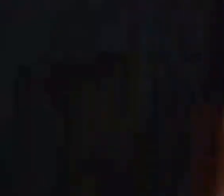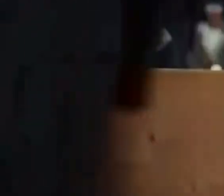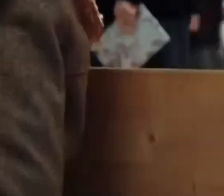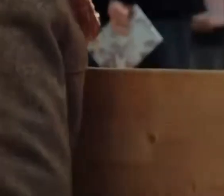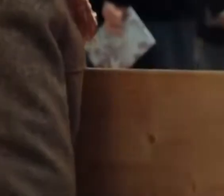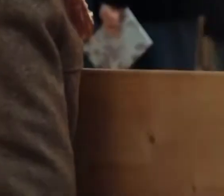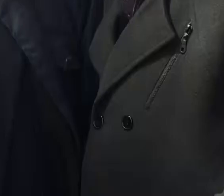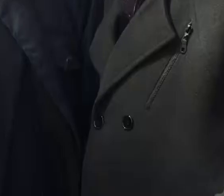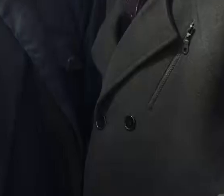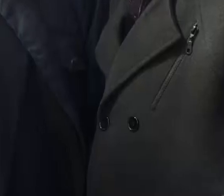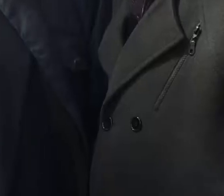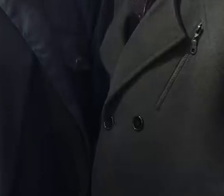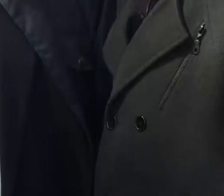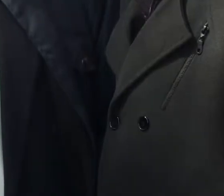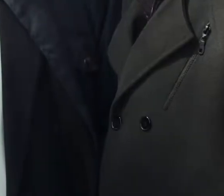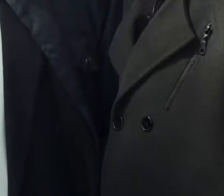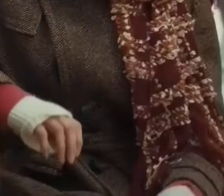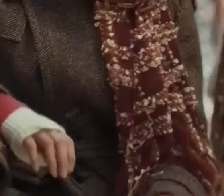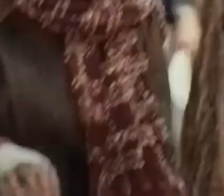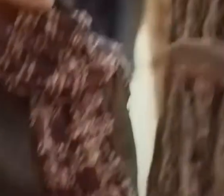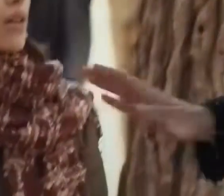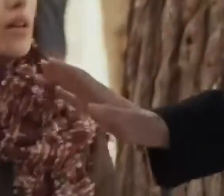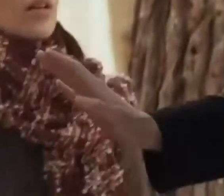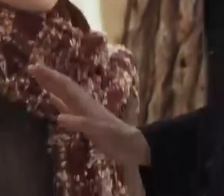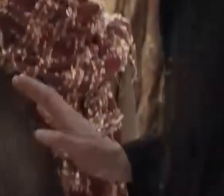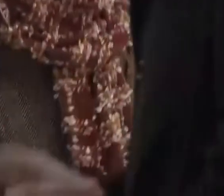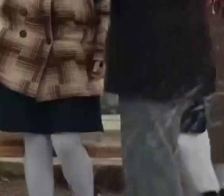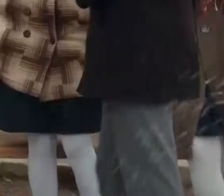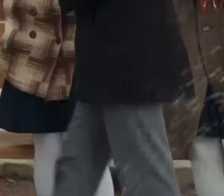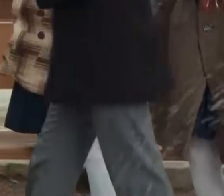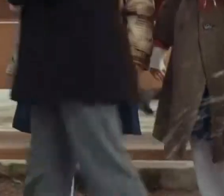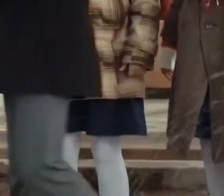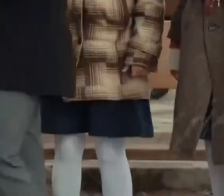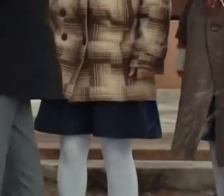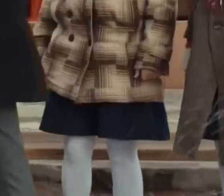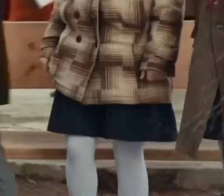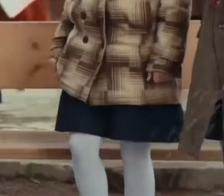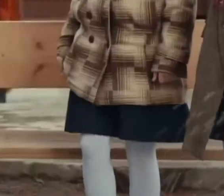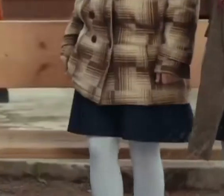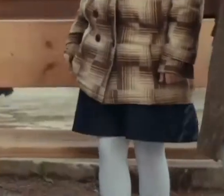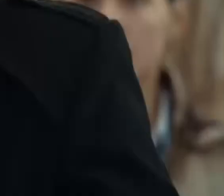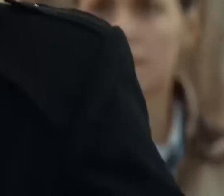Güler'le Merve oturdukları yerden tedirgin kalktılar. Kahraman sakin olun diye işaret etti.